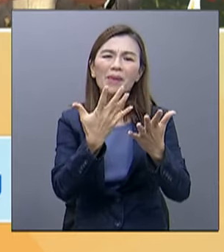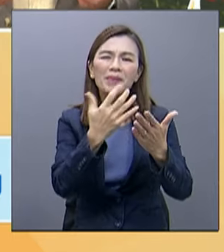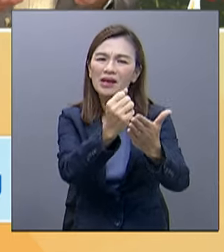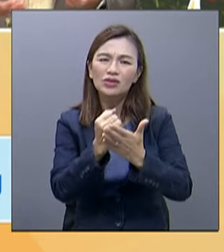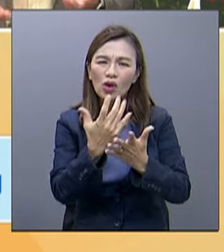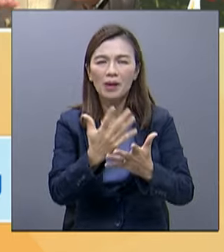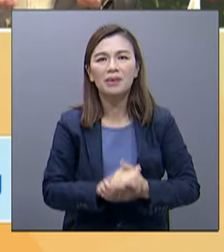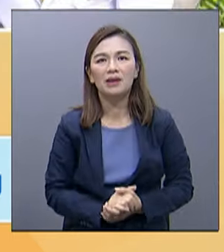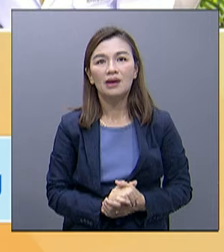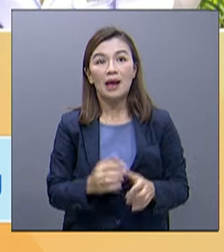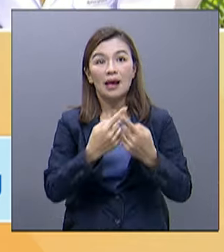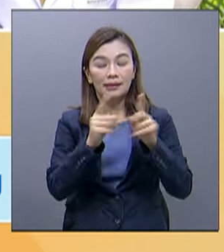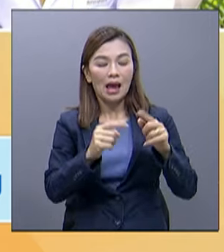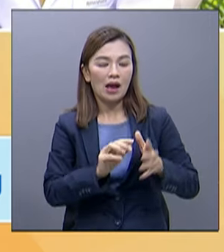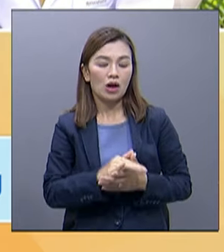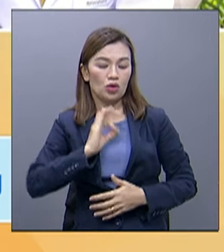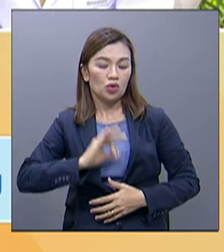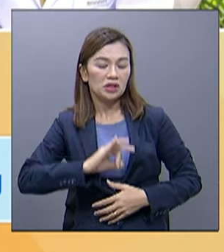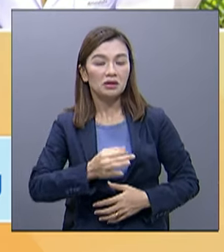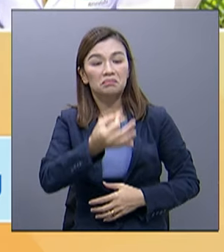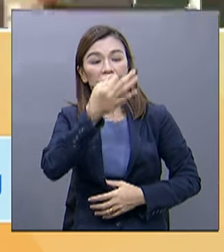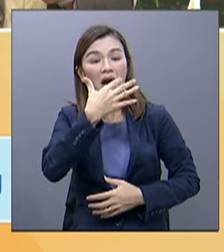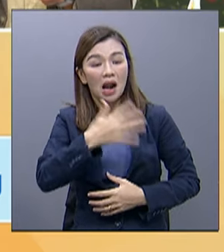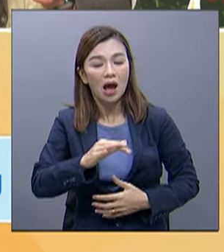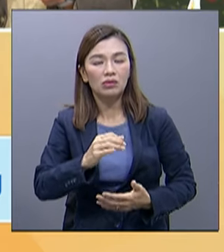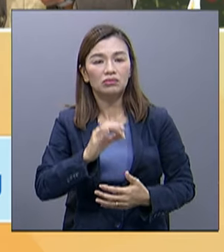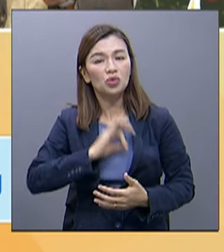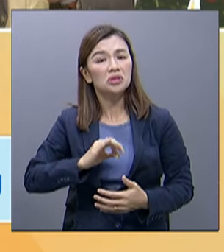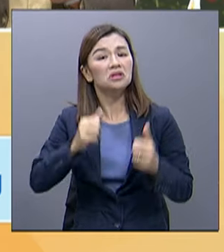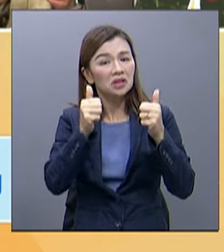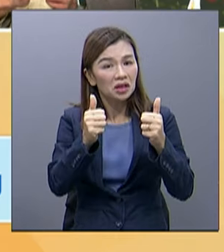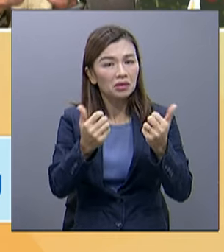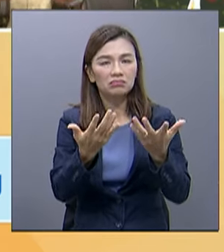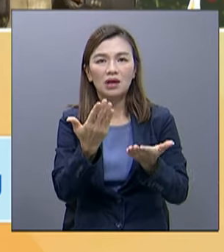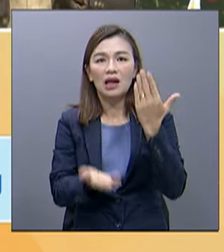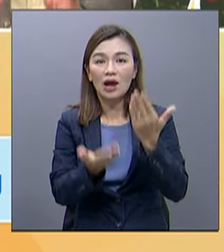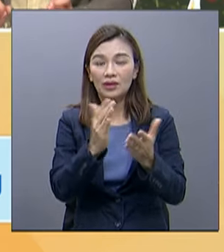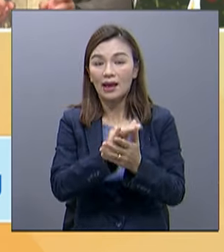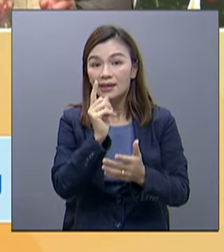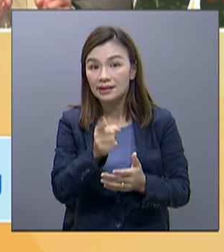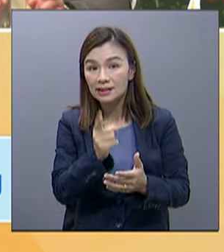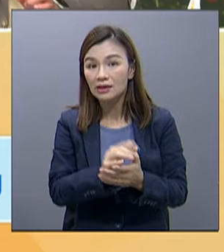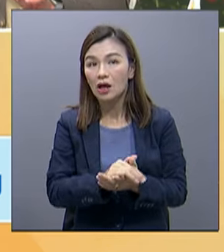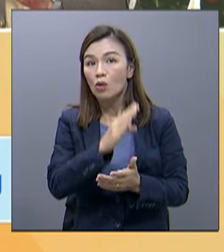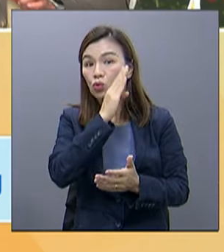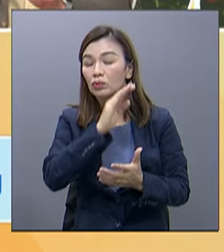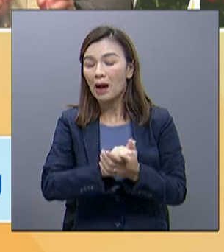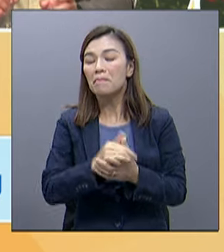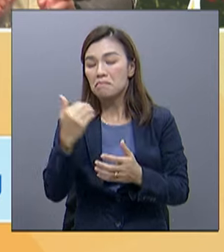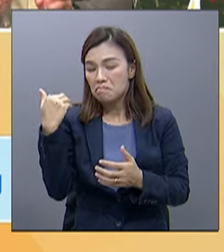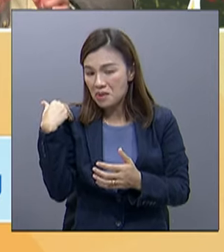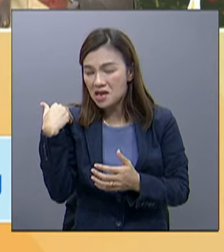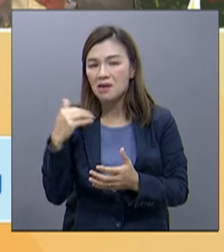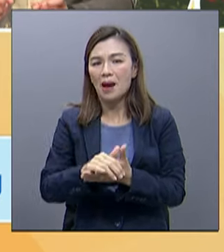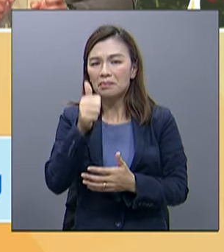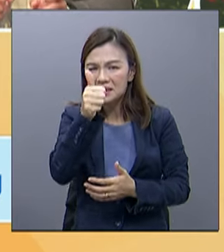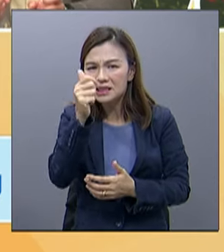ฮะอาจจะเป็นคุณค่าทางจิตใจหรืออะไรก็ว่าไปดังนั้นอย่างที่อาจารย์บอกว่าถ้าเกิดมันได้ผลจริงคุณต้องมีเปเปอร์ที่ทำการทดลองในสัตว์ใน